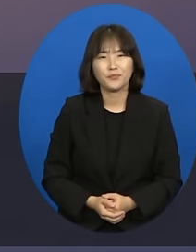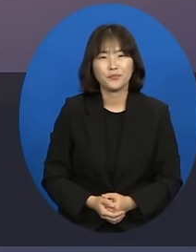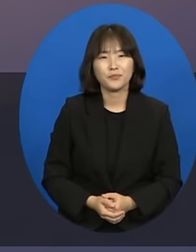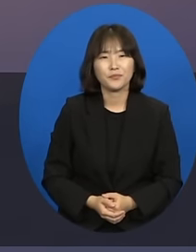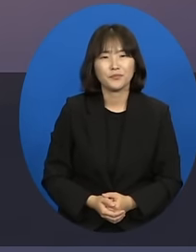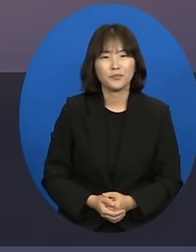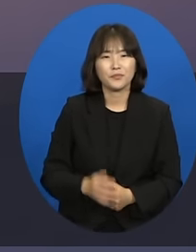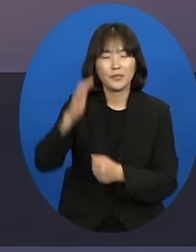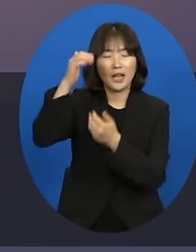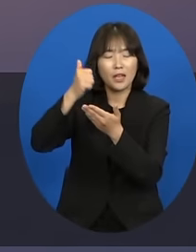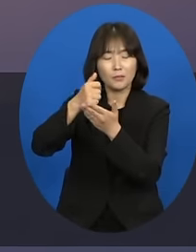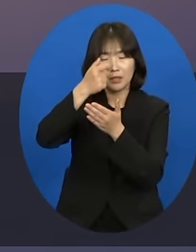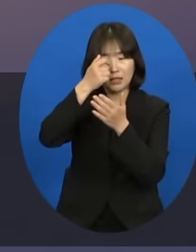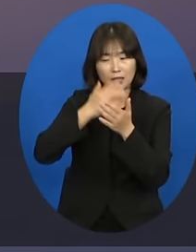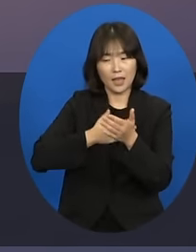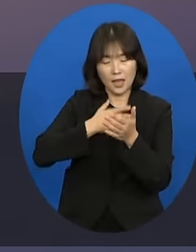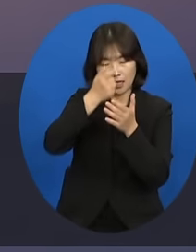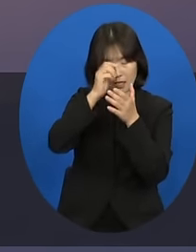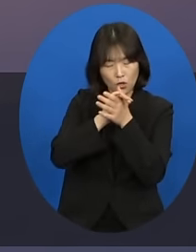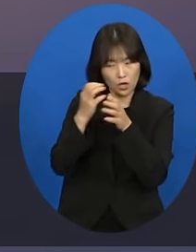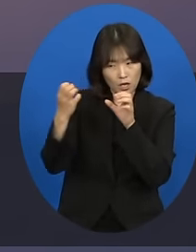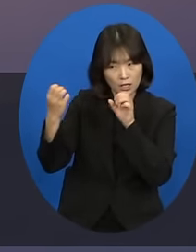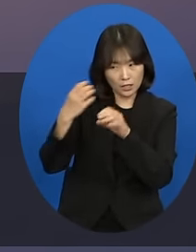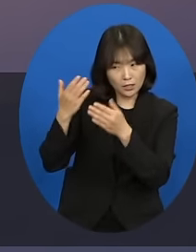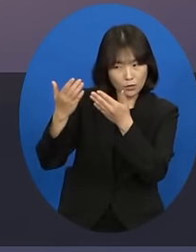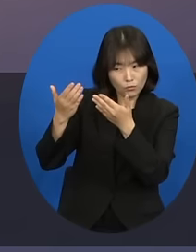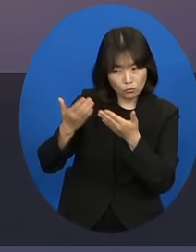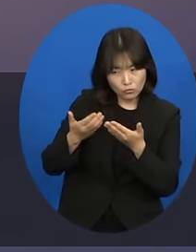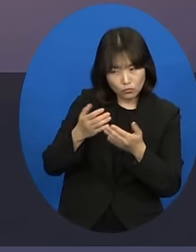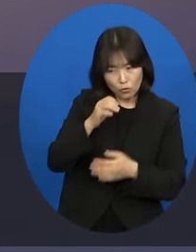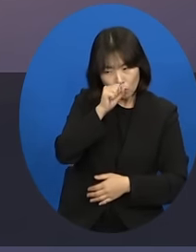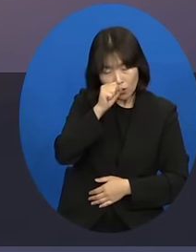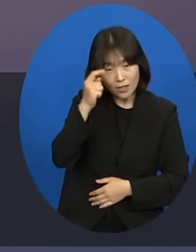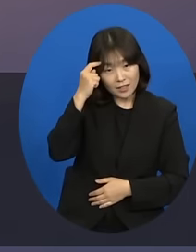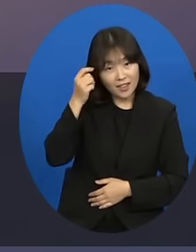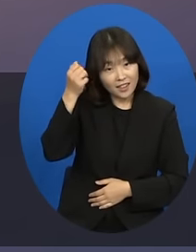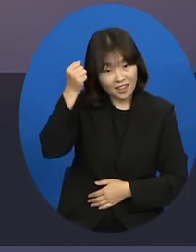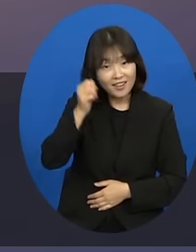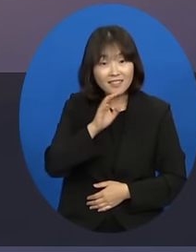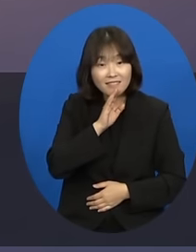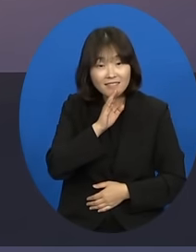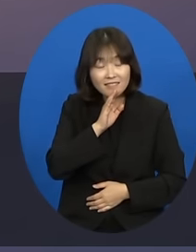하나님이 기도에 응답해 주셨으면 좋겠다고 생각하실지 모르지만 저는